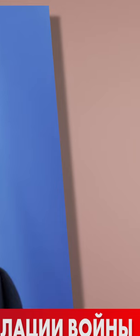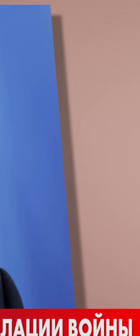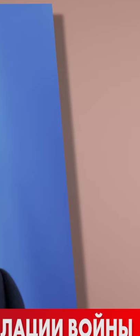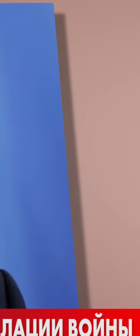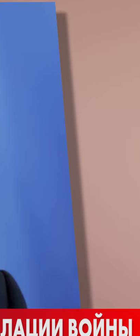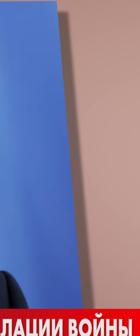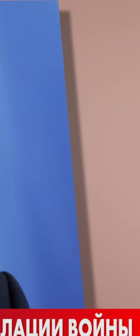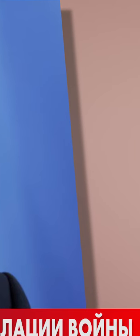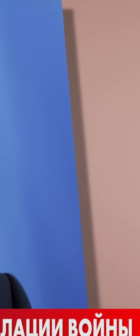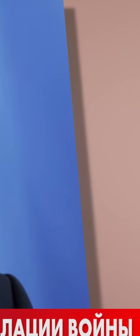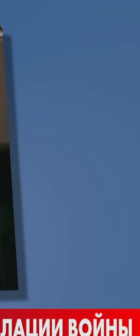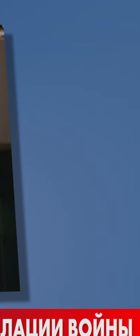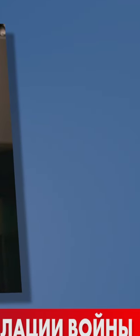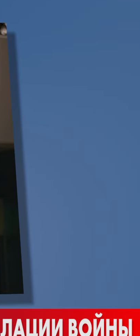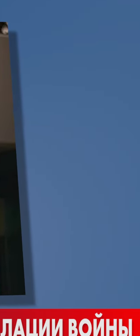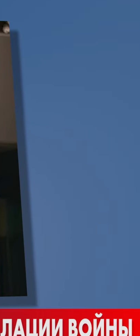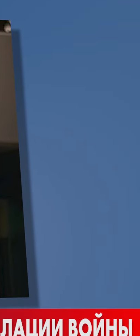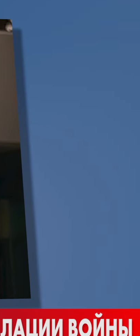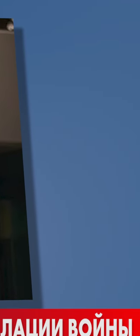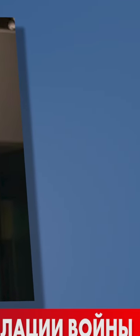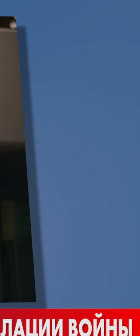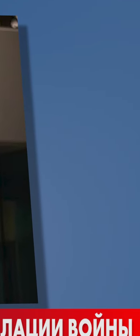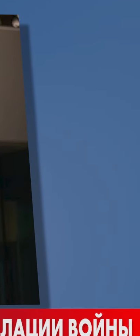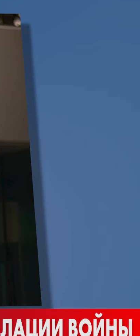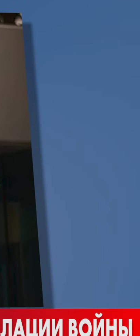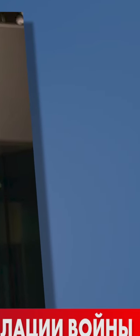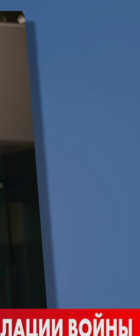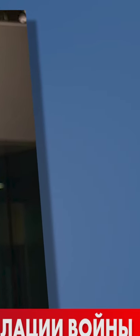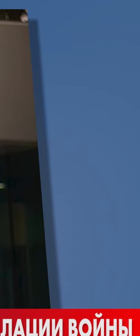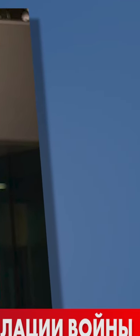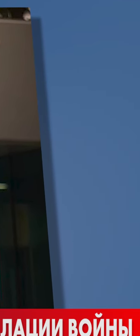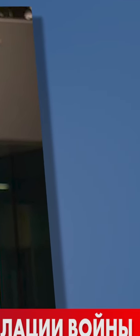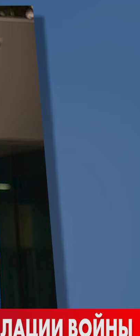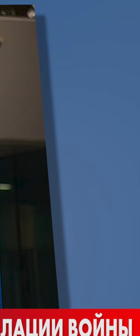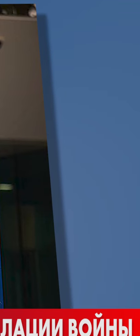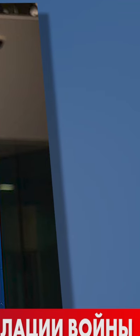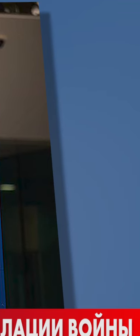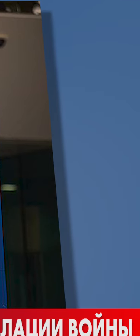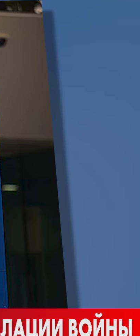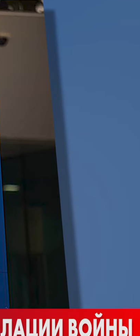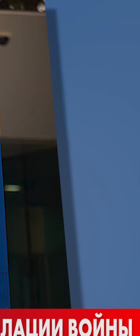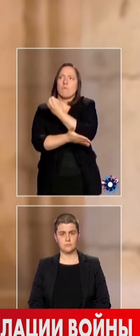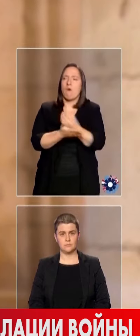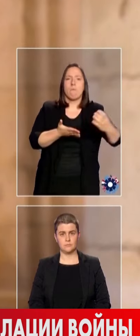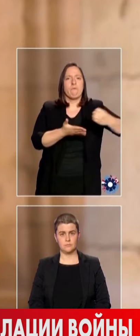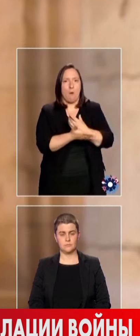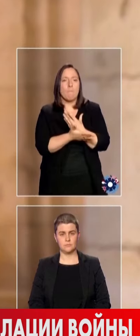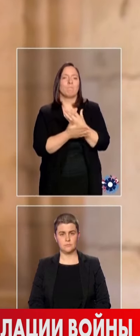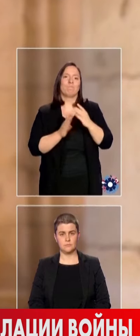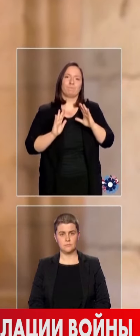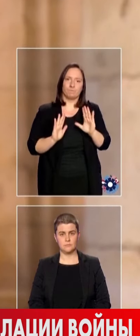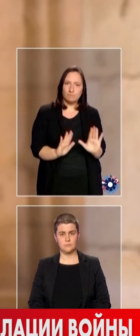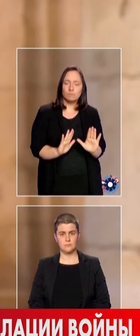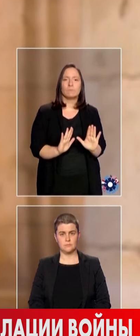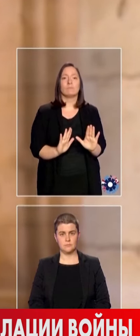Хамас, признанной в США террористической организацией, хоть и рискует быть обвиненным Международным уголовным судом, но до сих пор остается